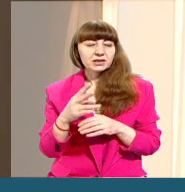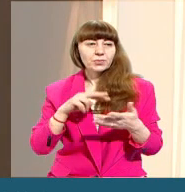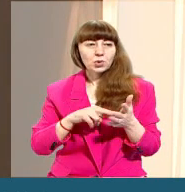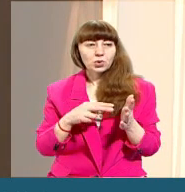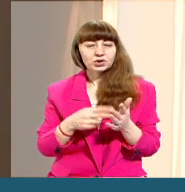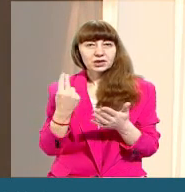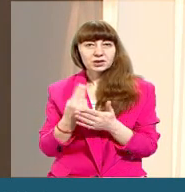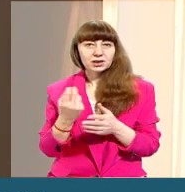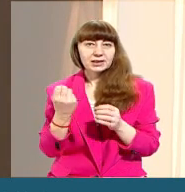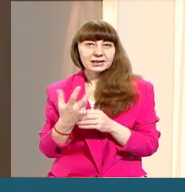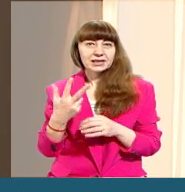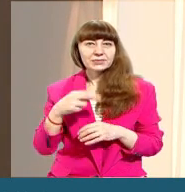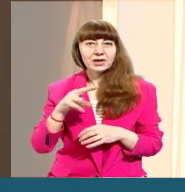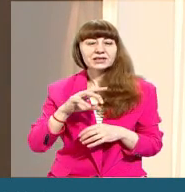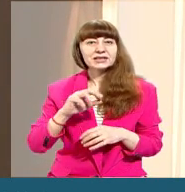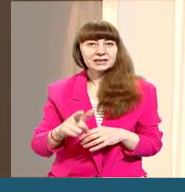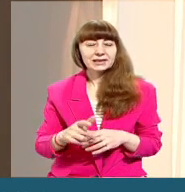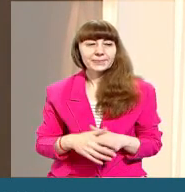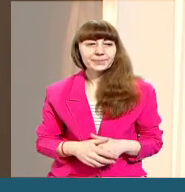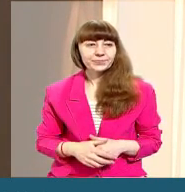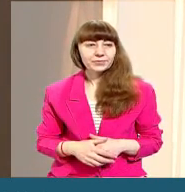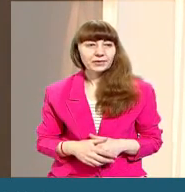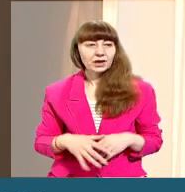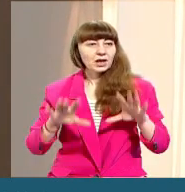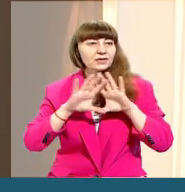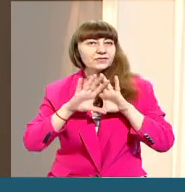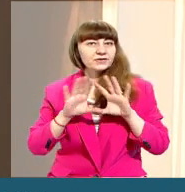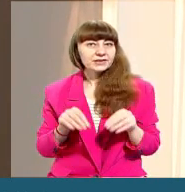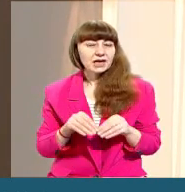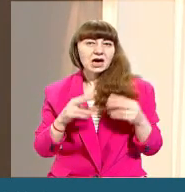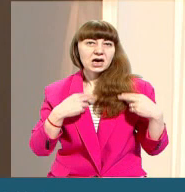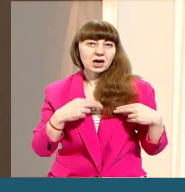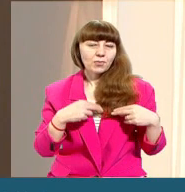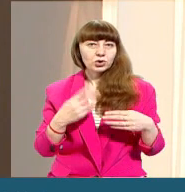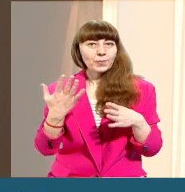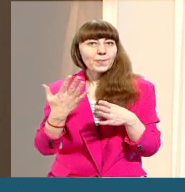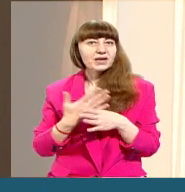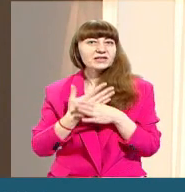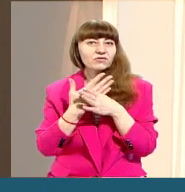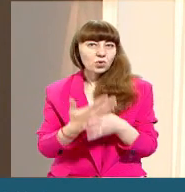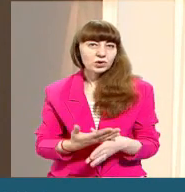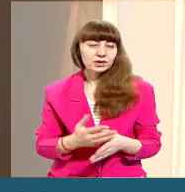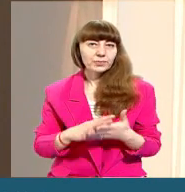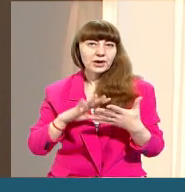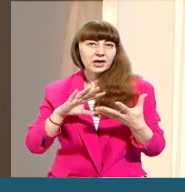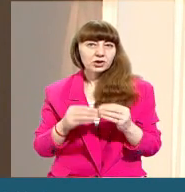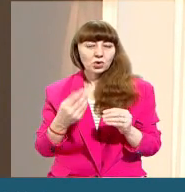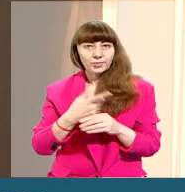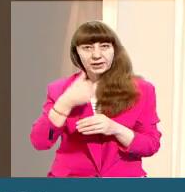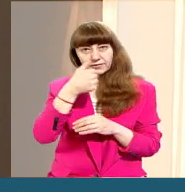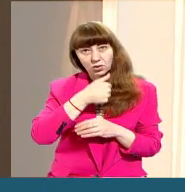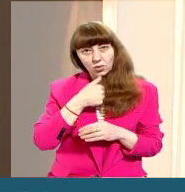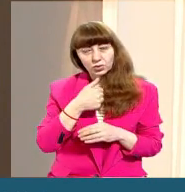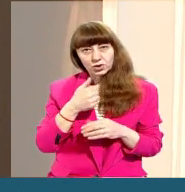сумму более 13 миллиардов тенге. Вся данная работа позволит по итогам текущего